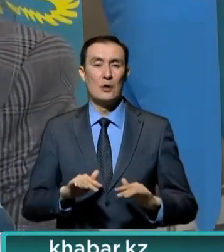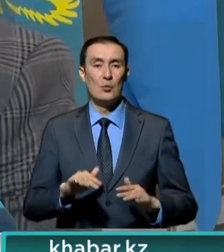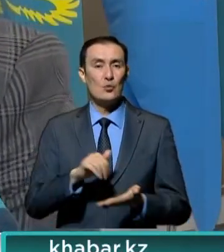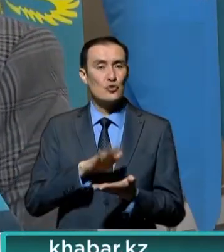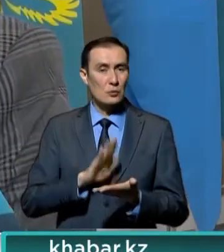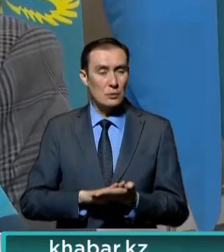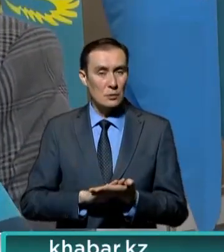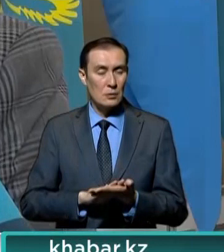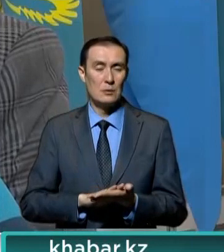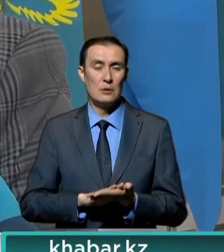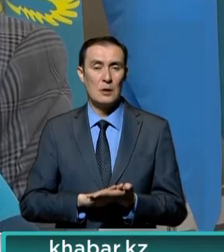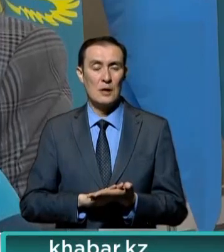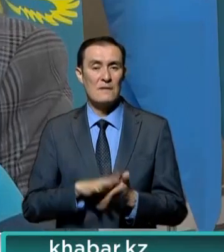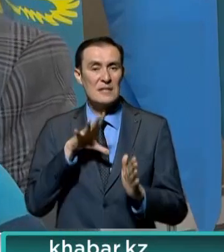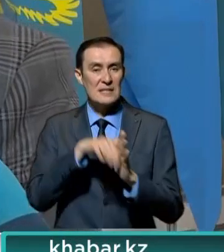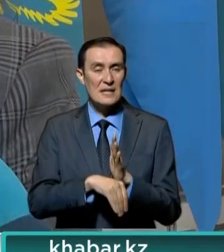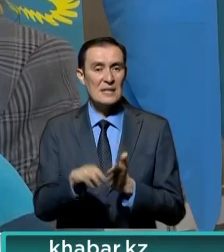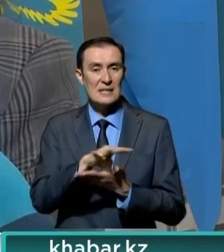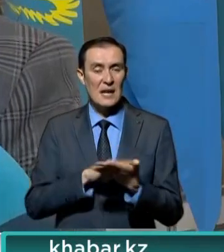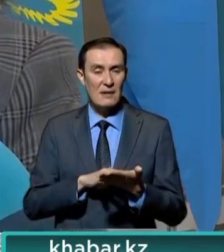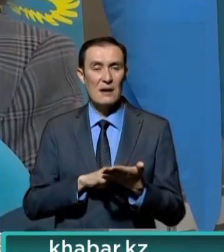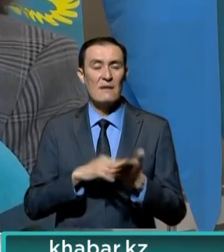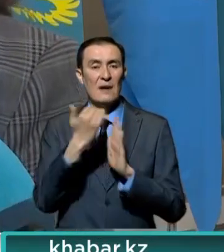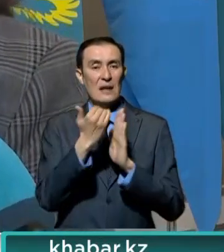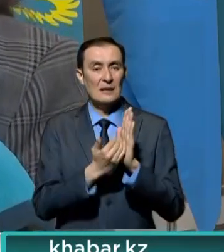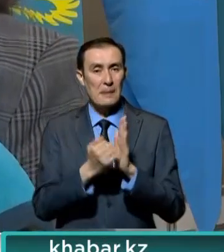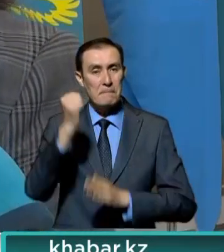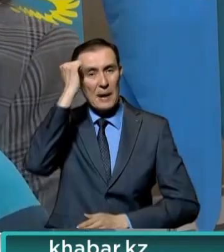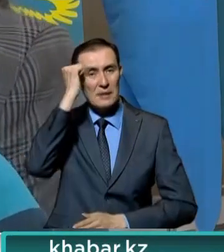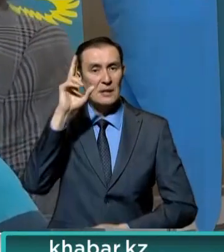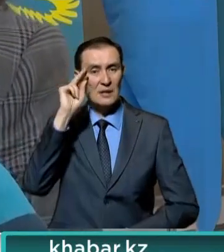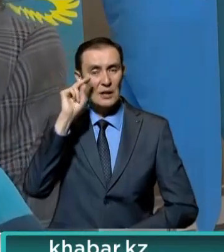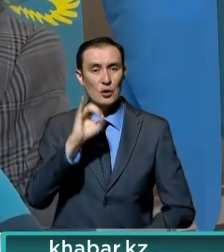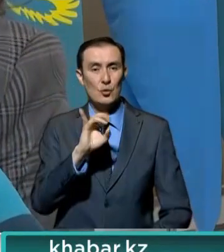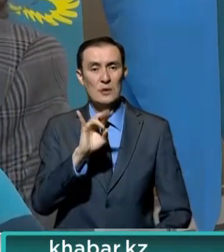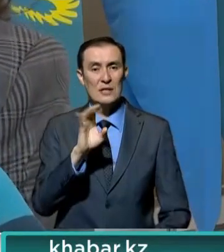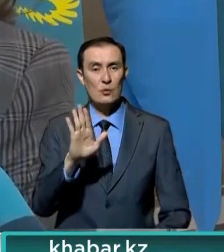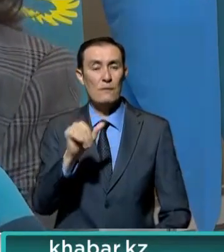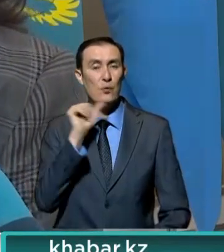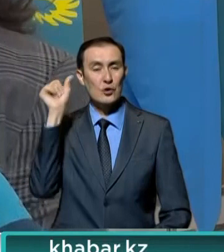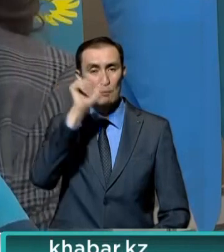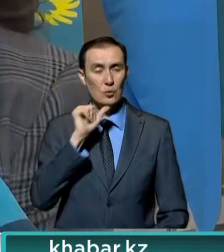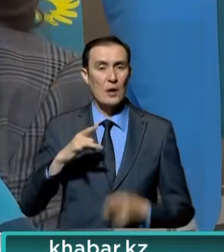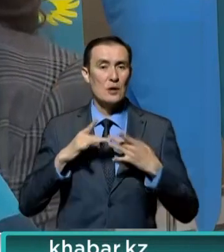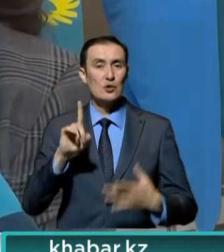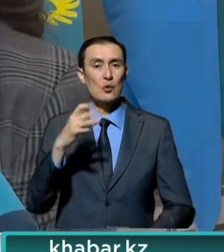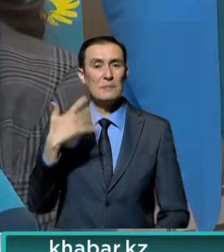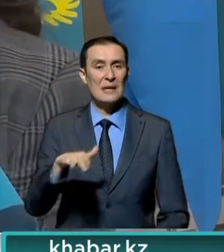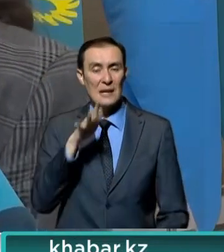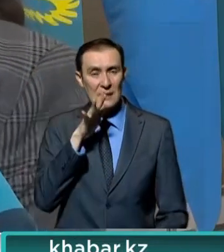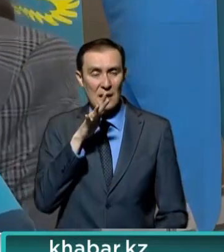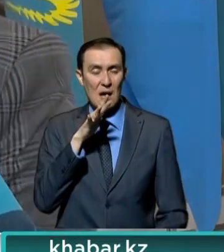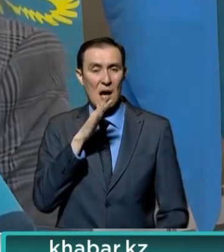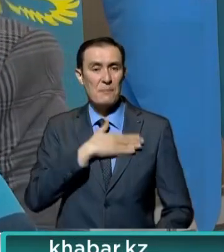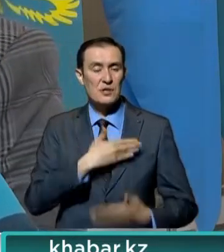учет внесения заявок в календарь памятных дат ЮНЕСКО. К примеру, в прошлом году мы отметили 150-летие